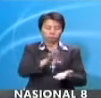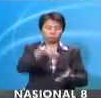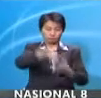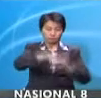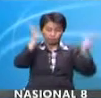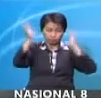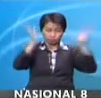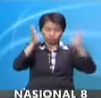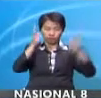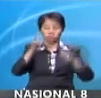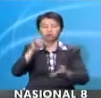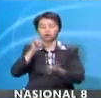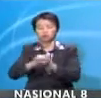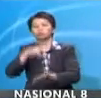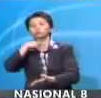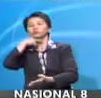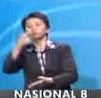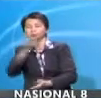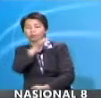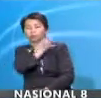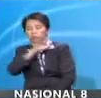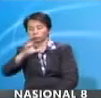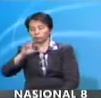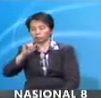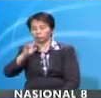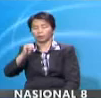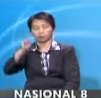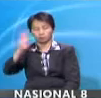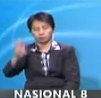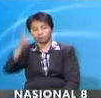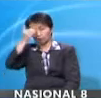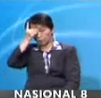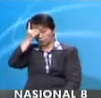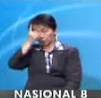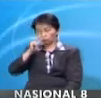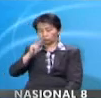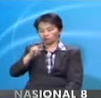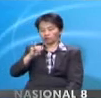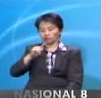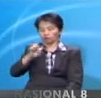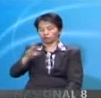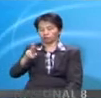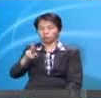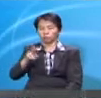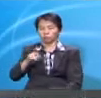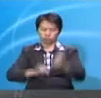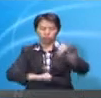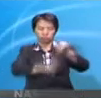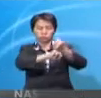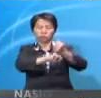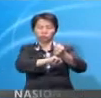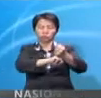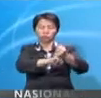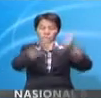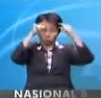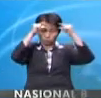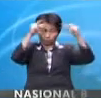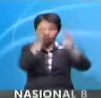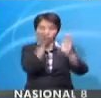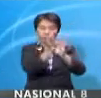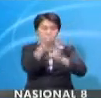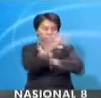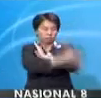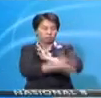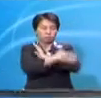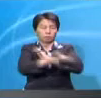negara. Pendapat itu disuarakan pengerusi CIMB Holding Berhad, Datuk Sri Nazir Razak yang turut menyokong kenyataan Gubernur Bank Negara Tan Sri